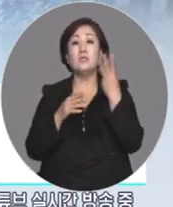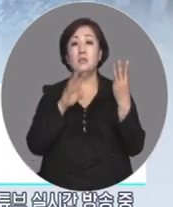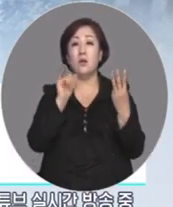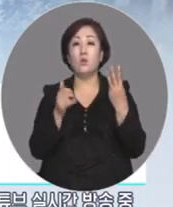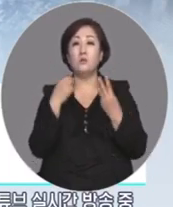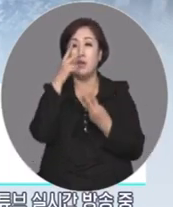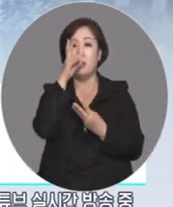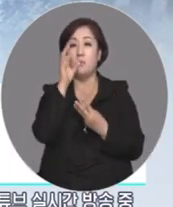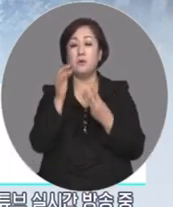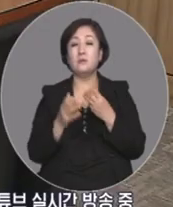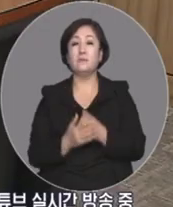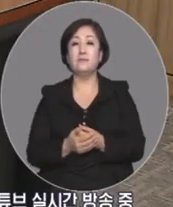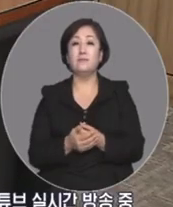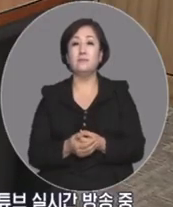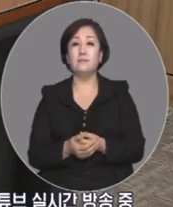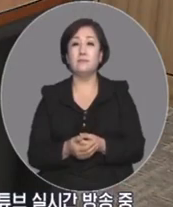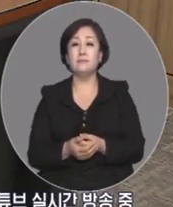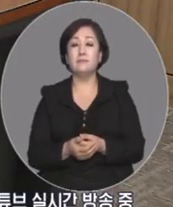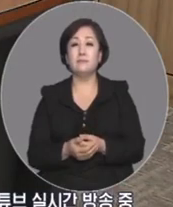배대원 기자입니다.